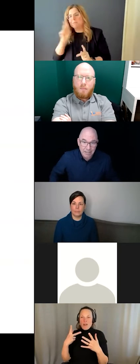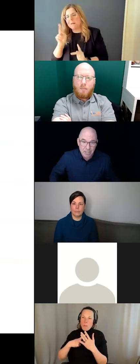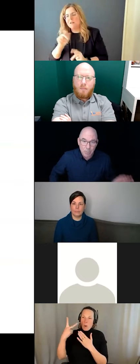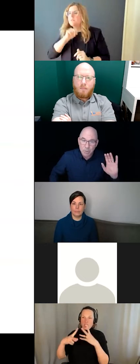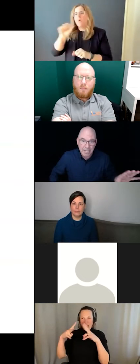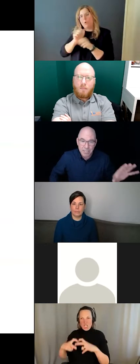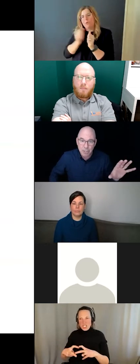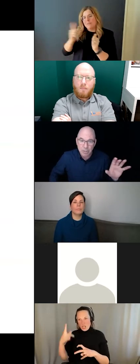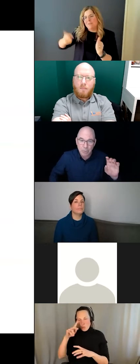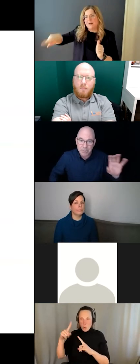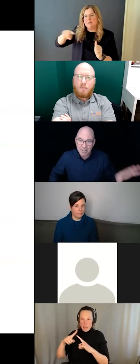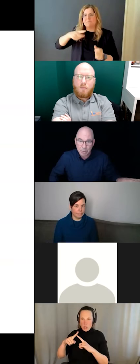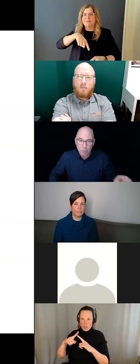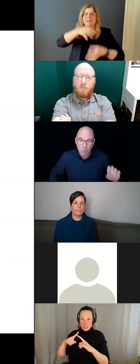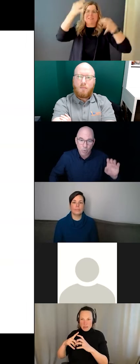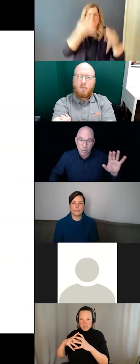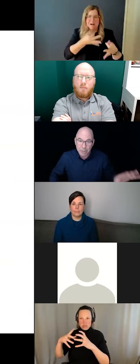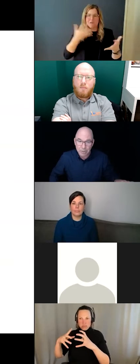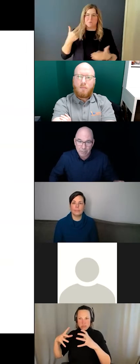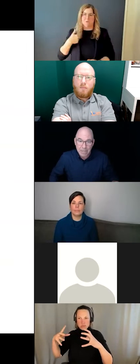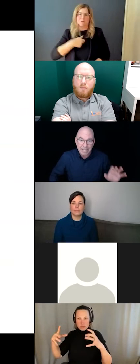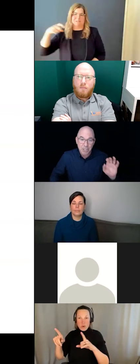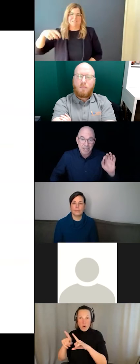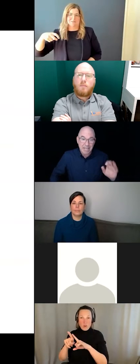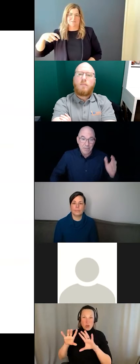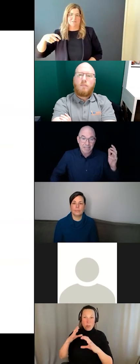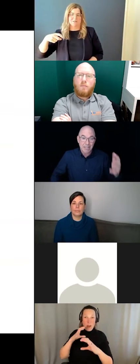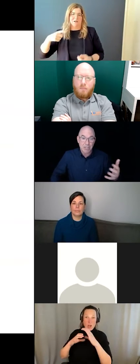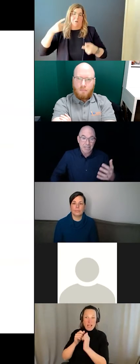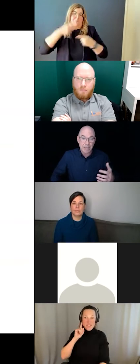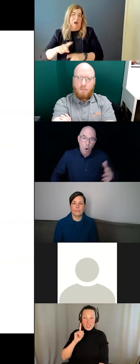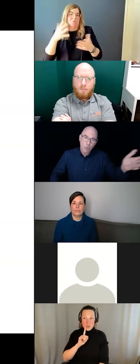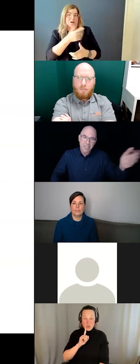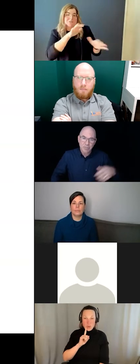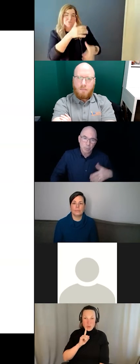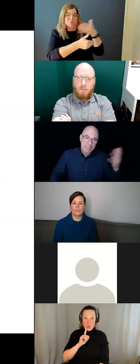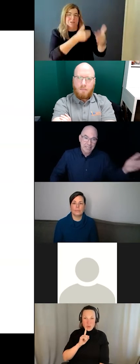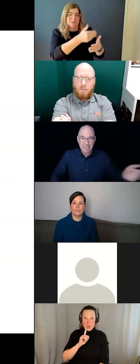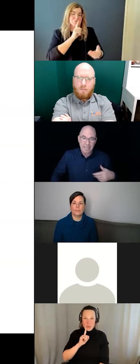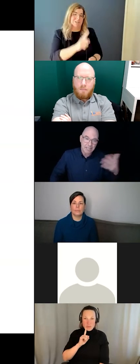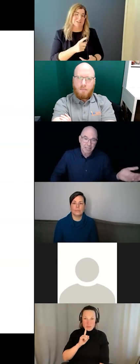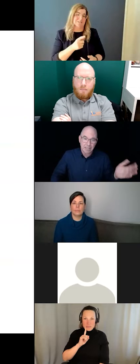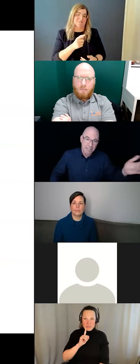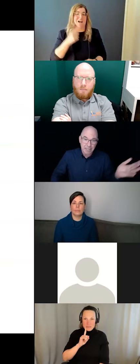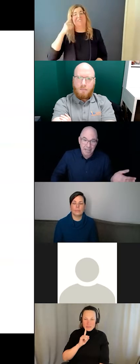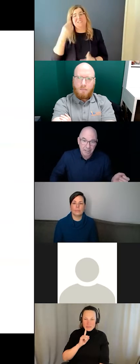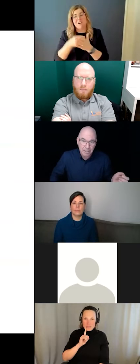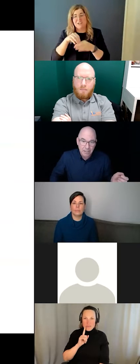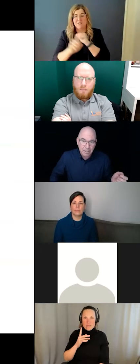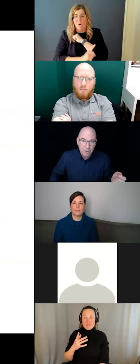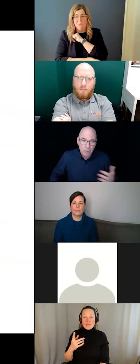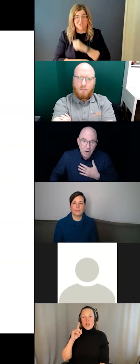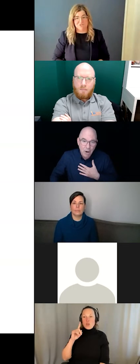les recherchistes et les projets de recherche avec la technologie et les communications avec les sourds, et on travaille avec eux, mais ils